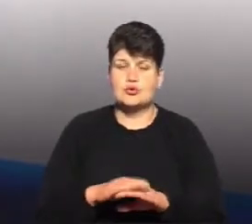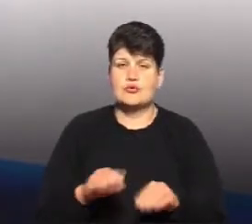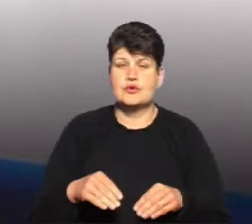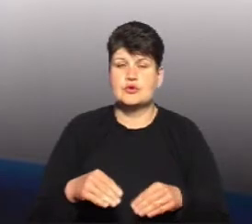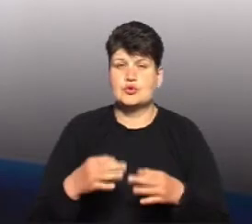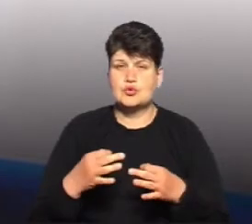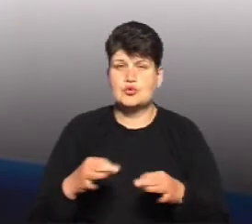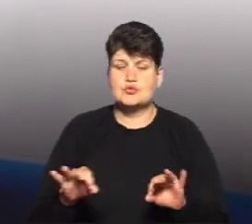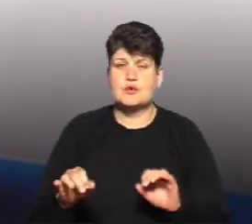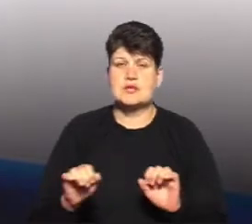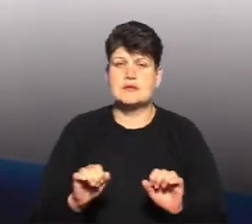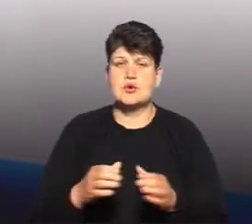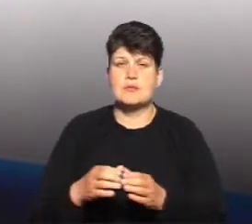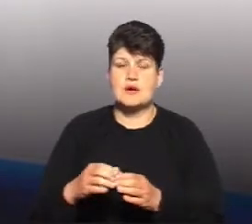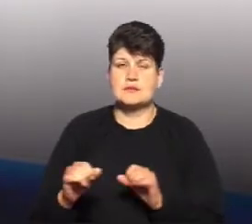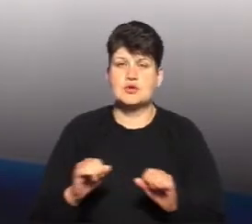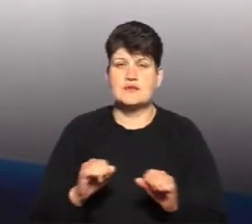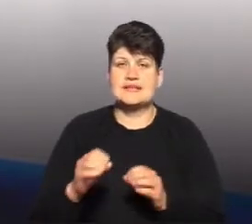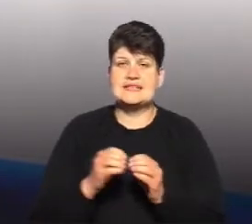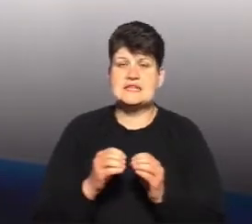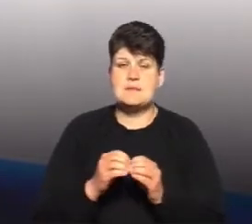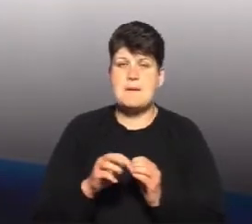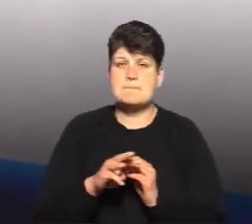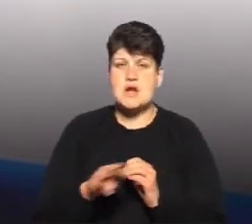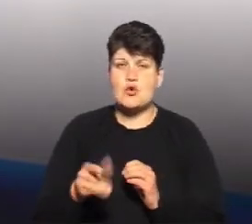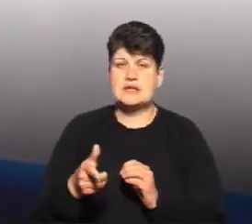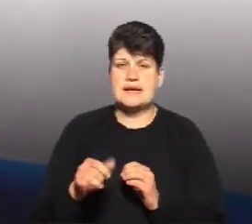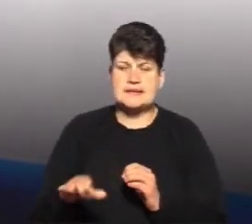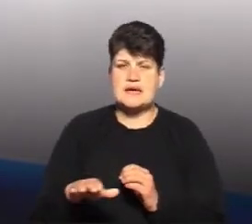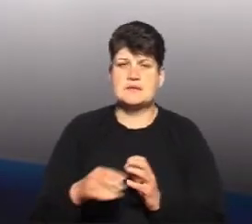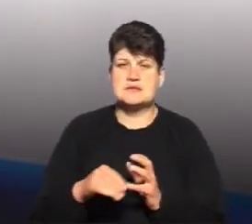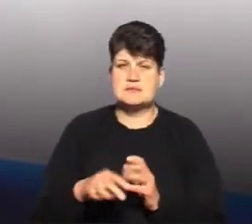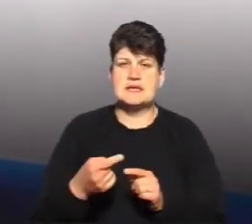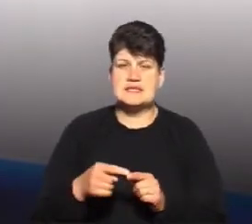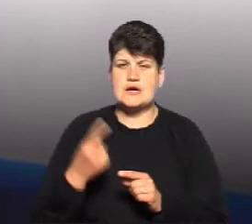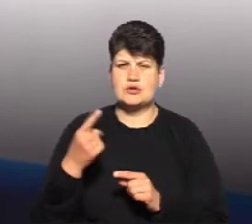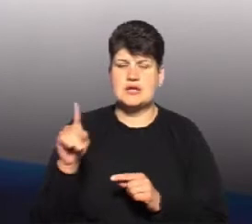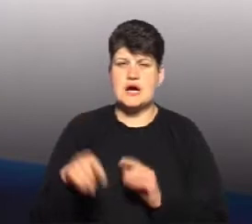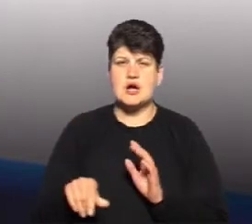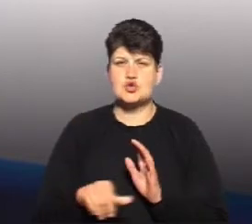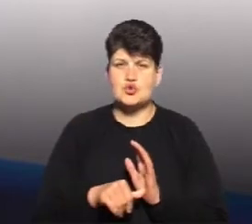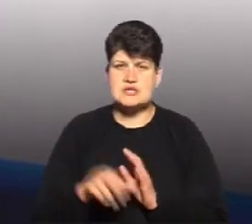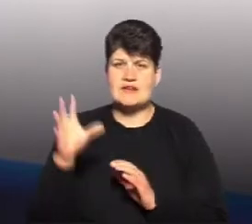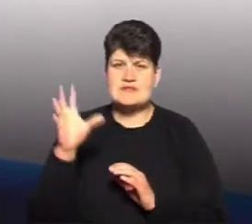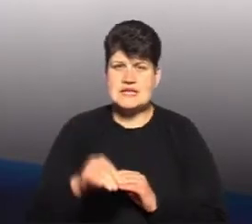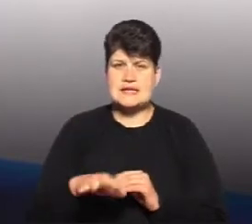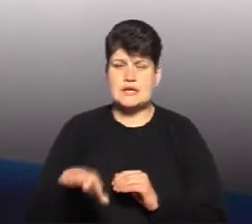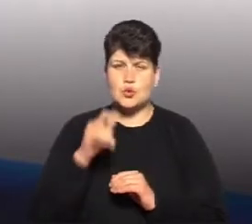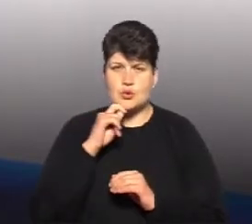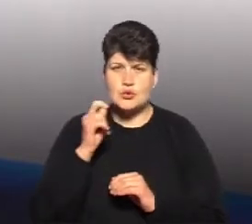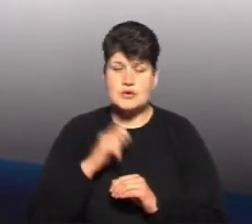розпоряджатися 10 мільйонами гектарами землі. Це взагалі 1/6 всіх територій України. Водночас державі